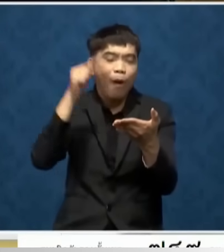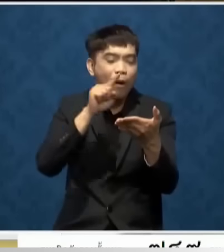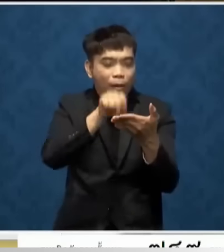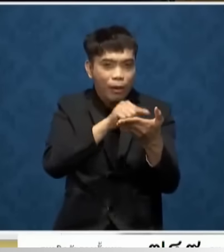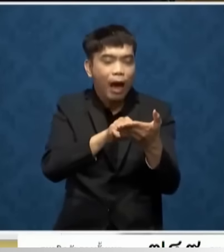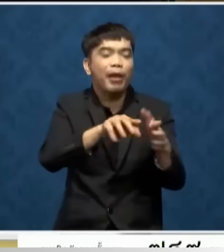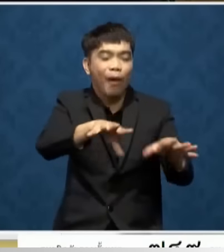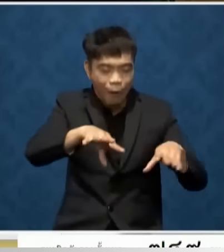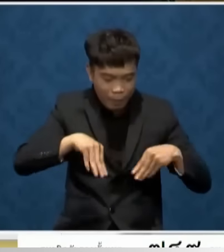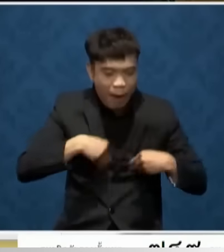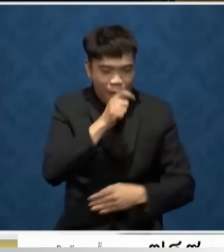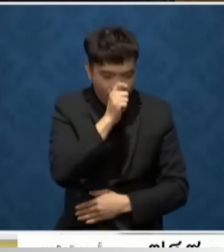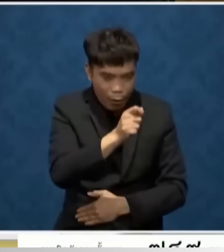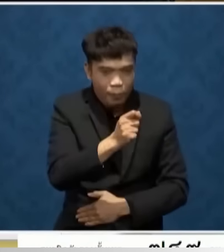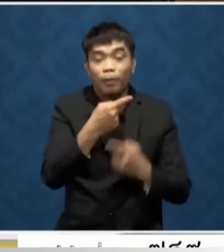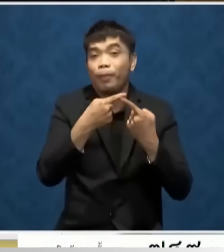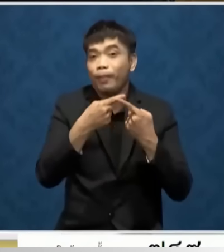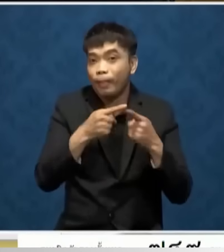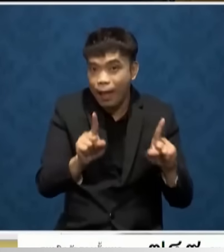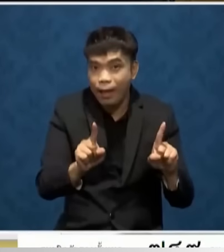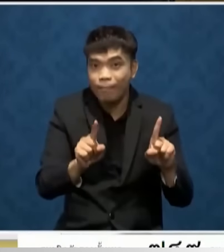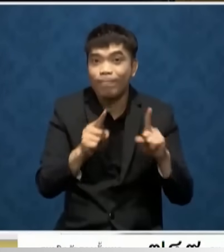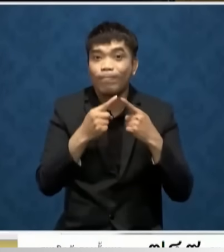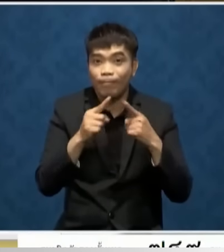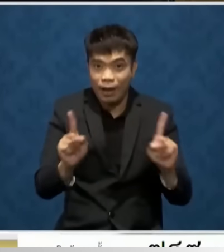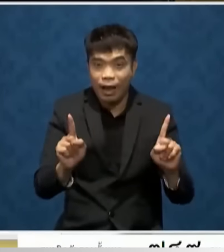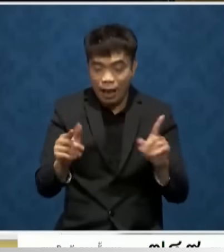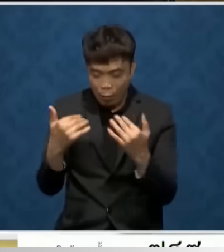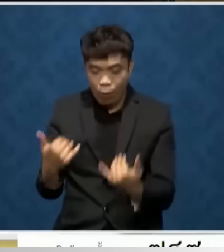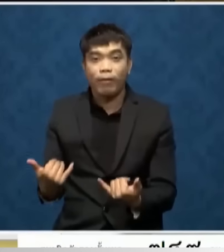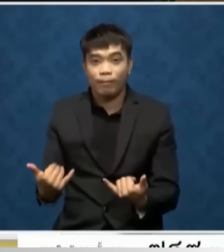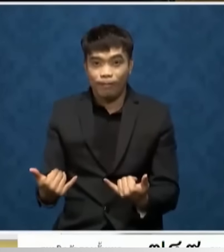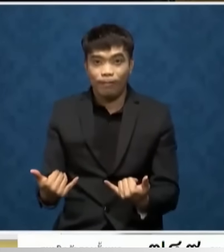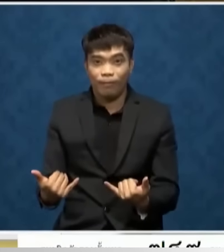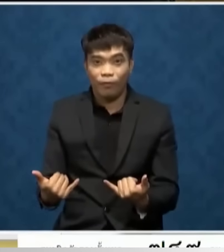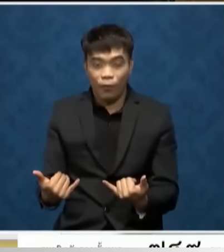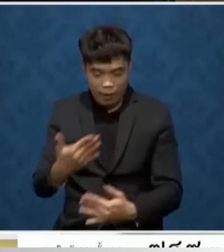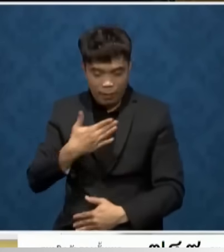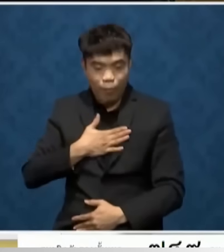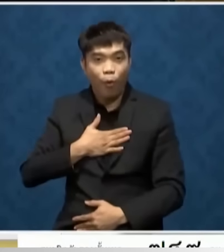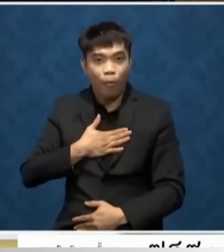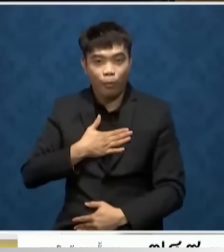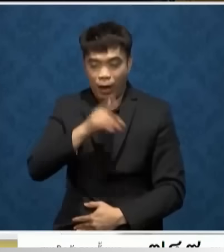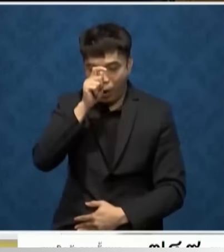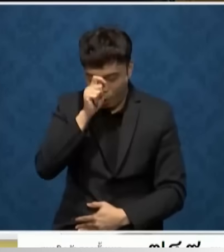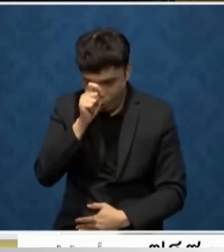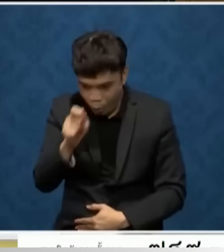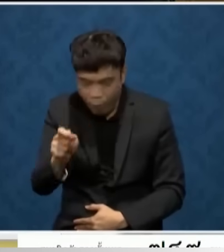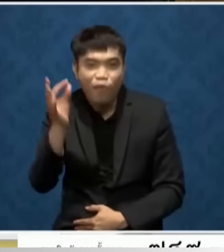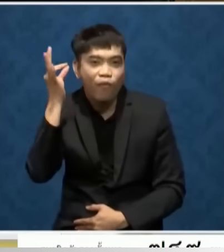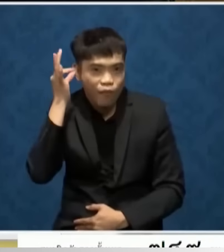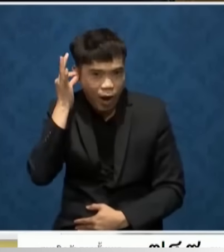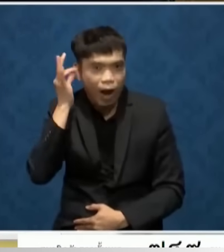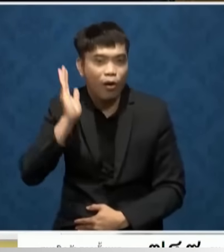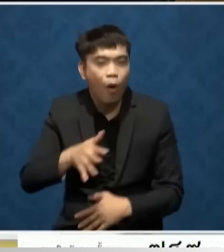ลอดแต่ในการพิจารณาในวันนี้ผ ผมก็ต้องให้ความเคารพและรับฟังเสียง